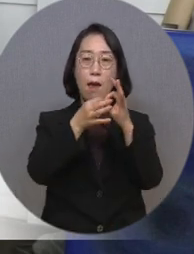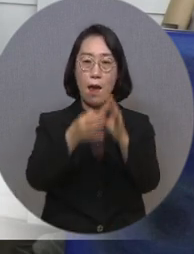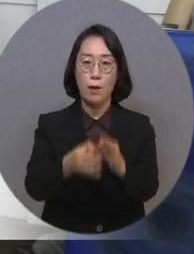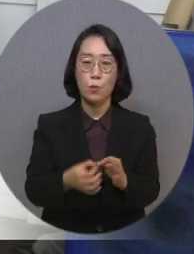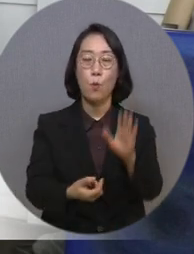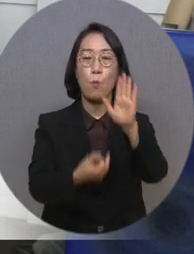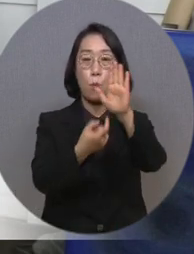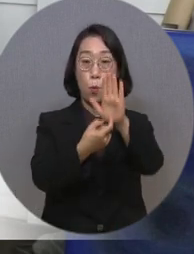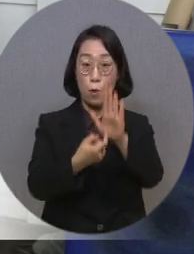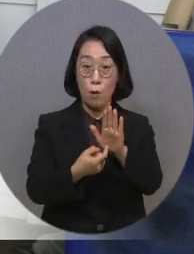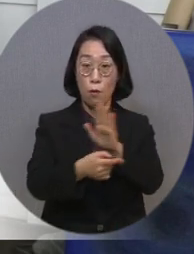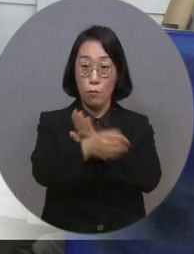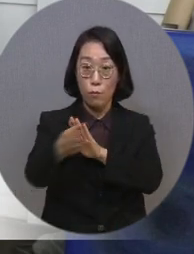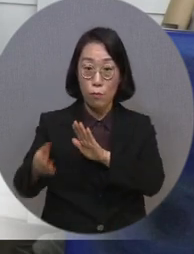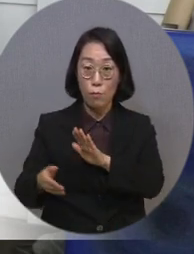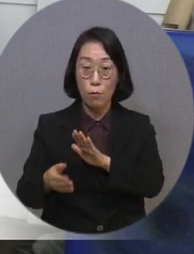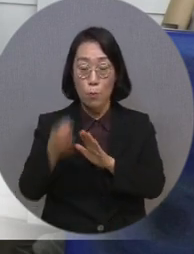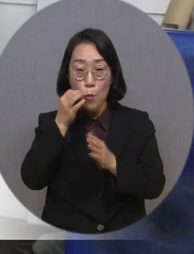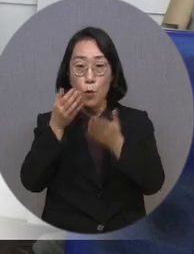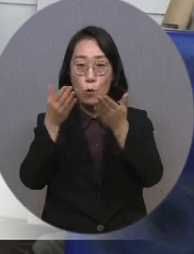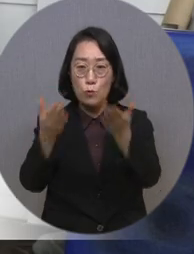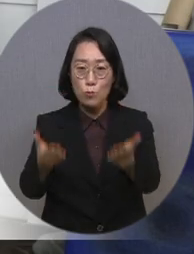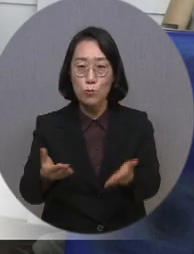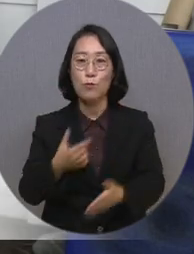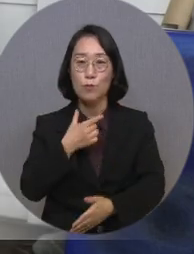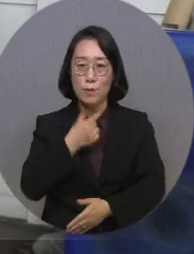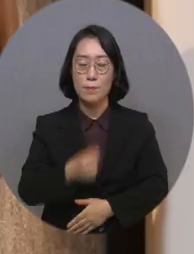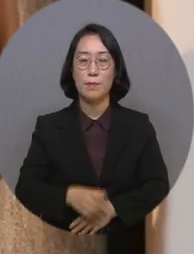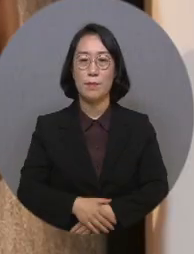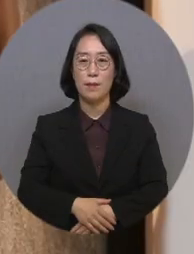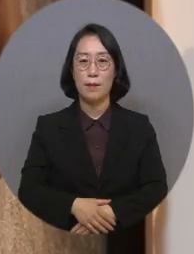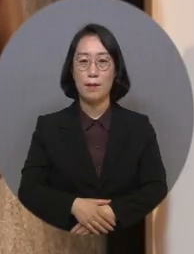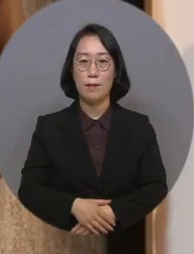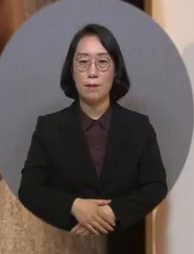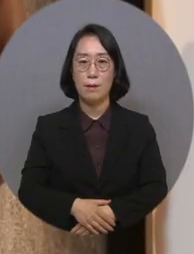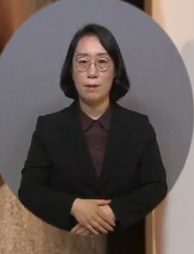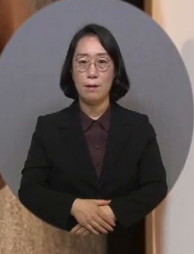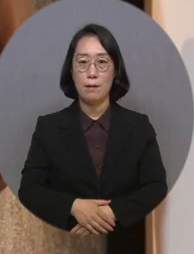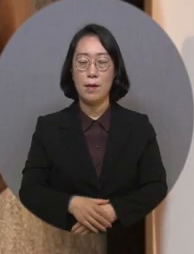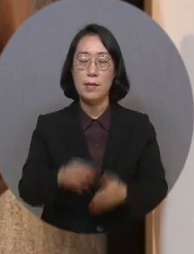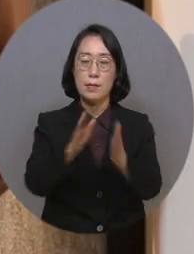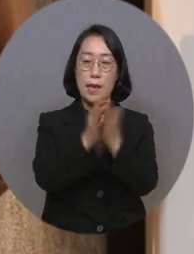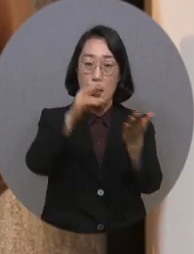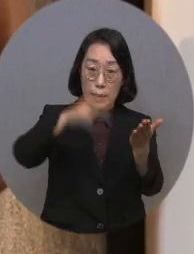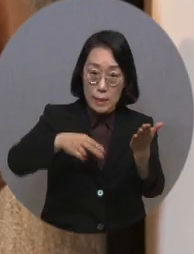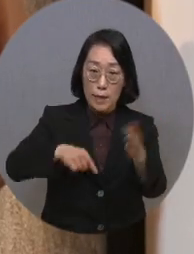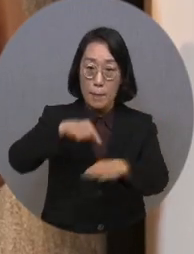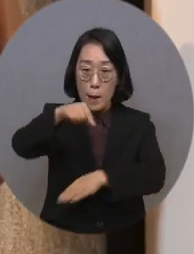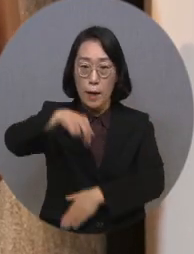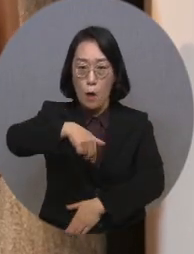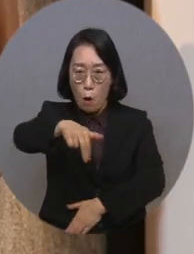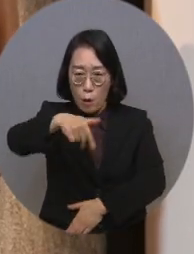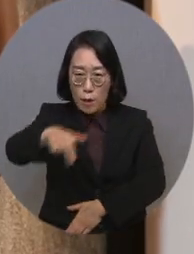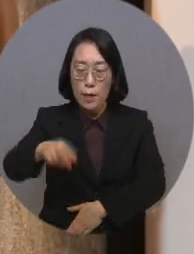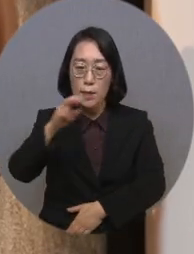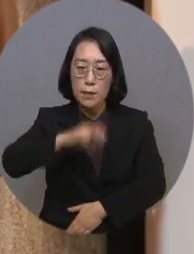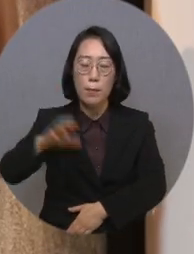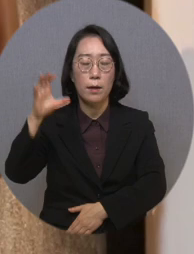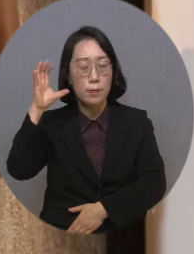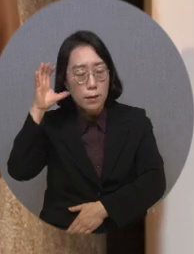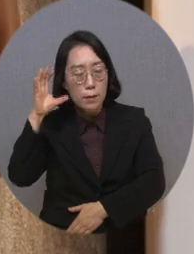발표해서 사회에 공개하는 좀 방법으로 생각하고 있습니다. 평소 독서와 산책, 음악 감상을